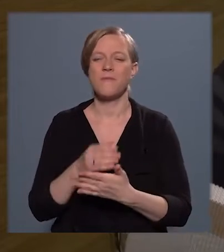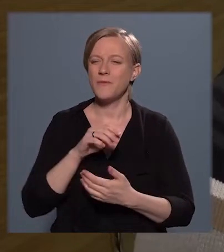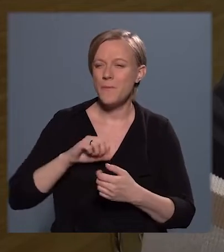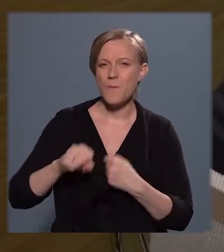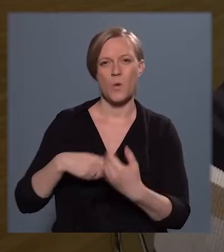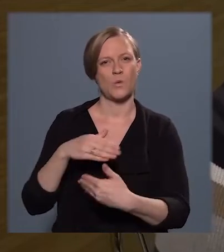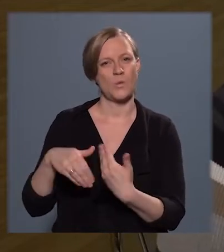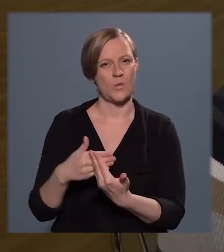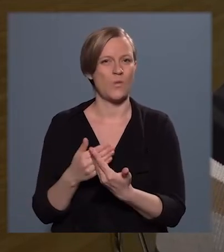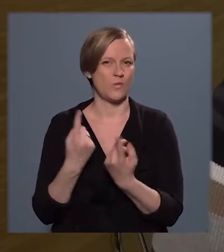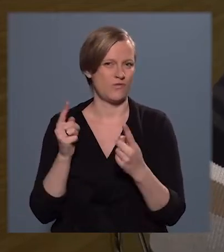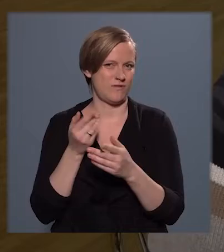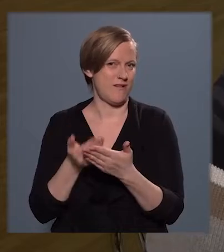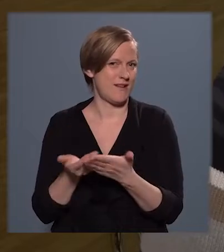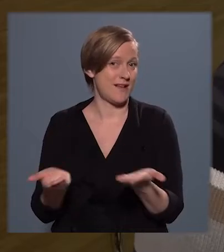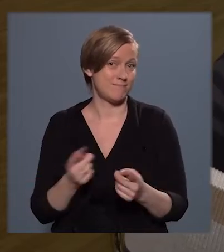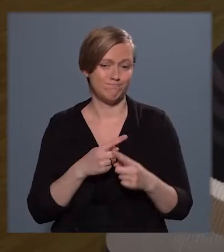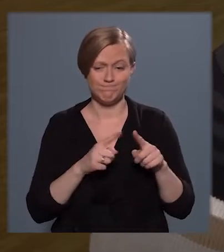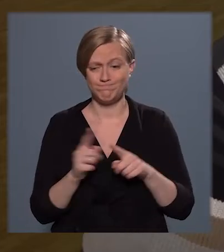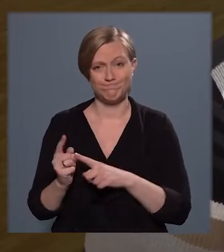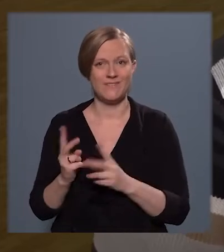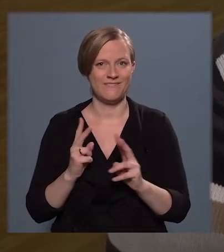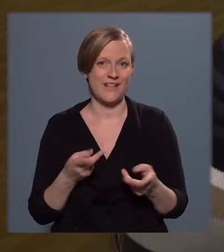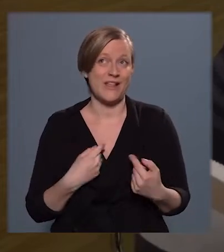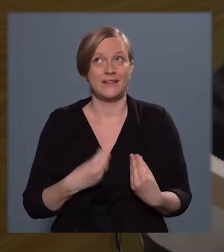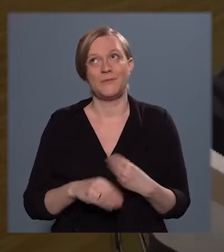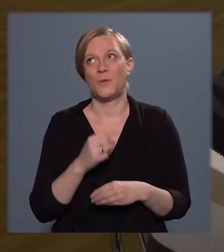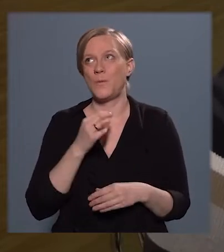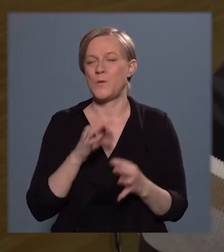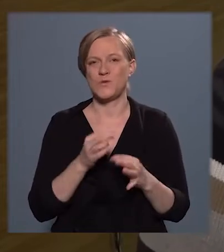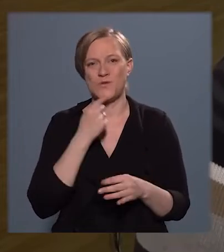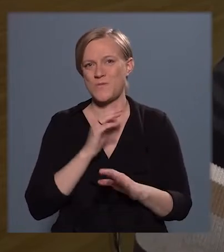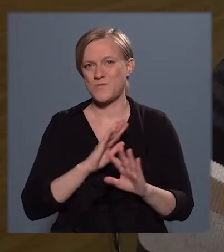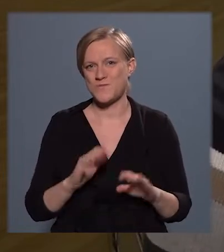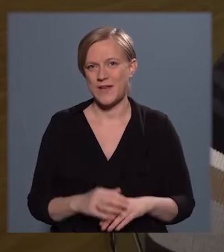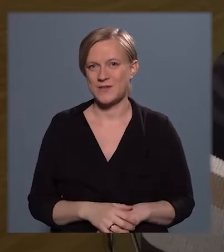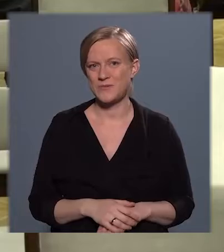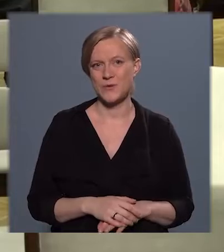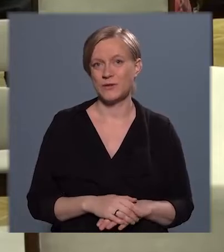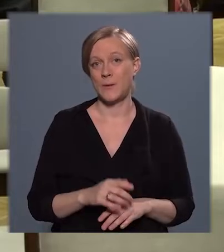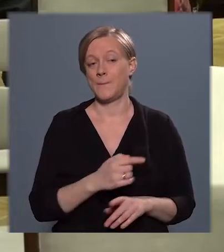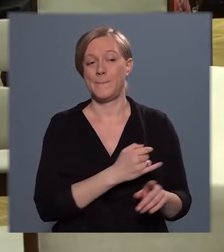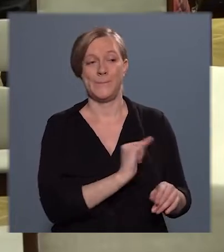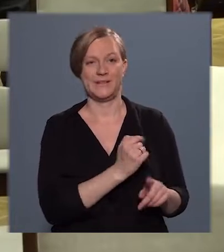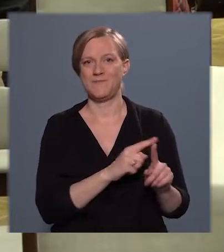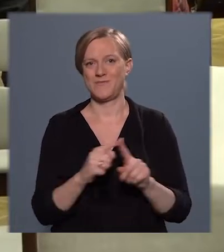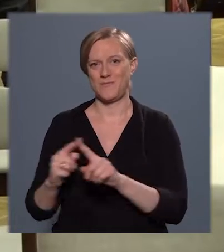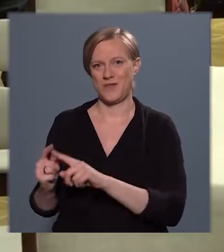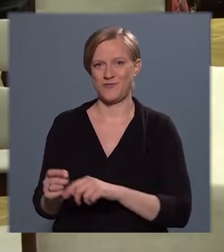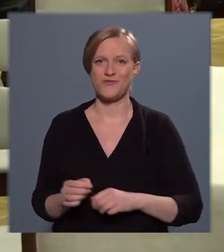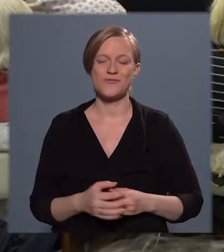pörgősebb dallamok, úgyhogy azért nem tudnám fontosan megmondani, hogy mi, mert mindegyik másmilyen.